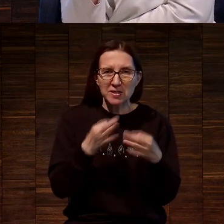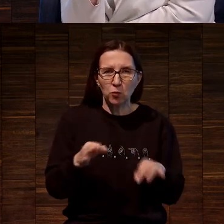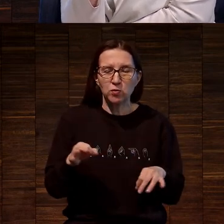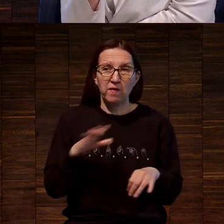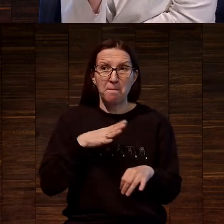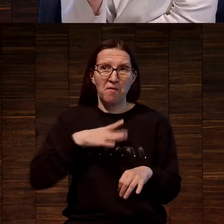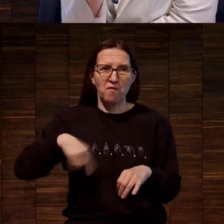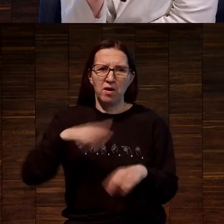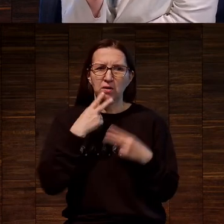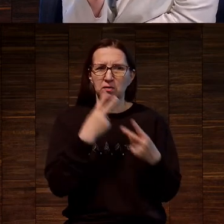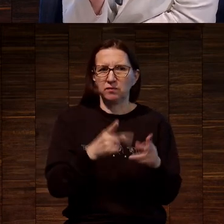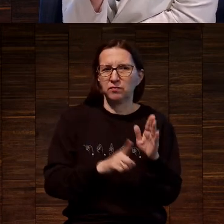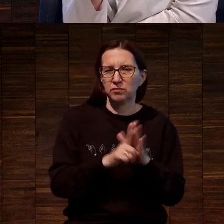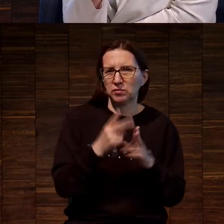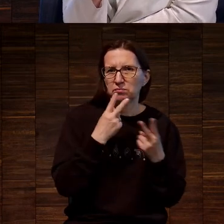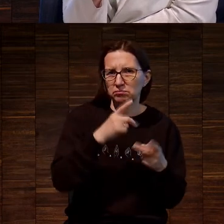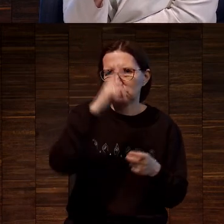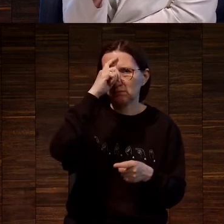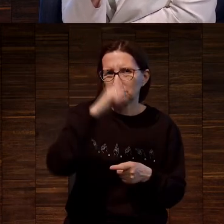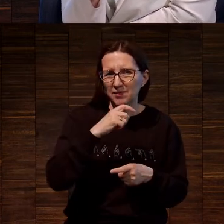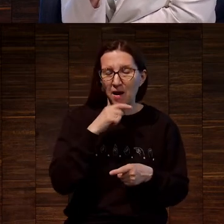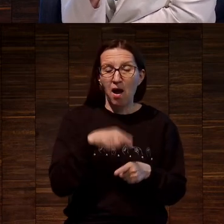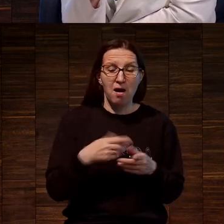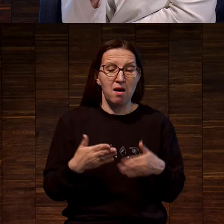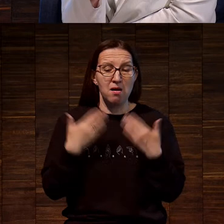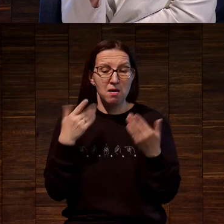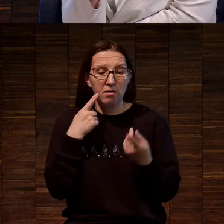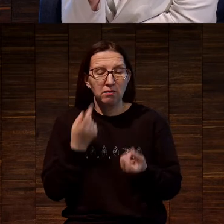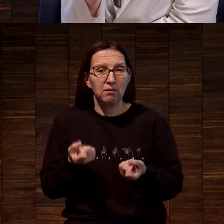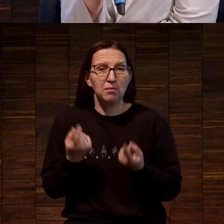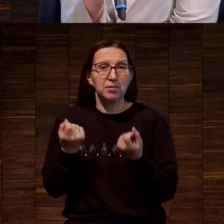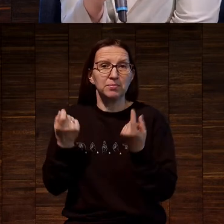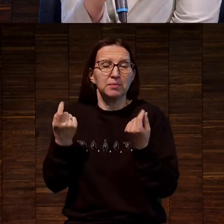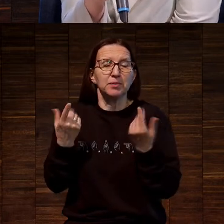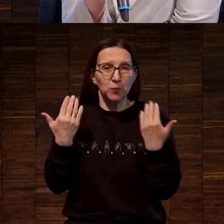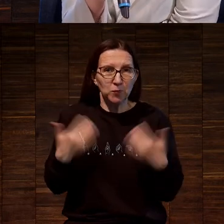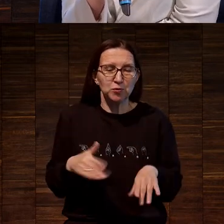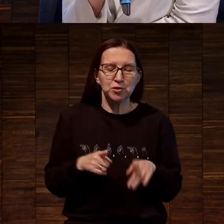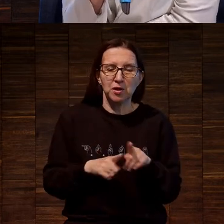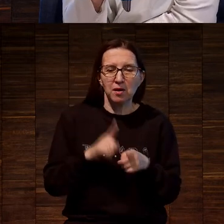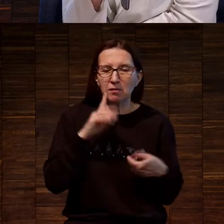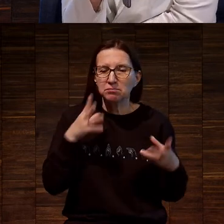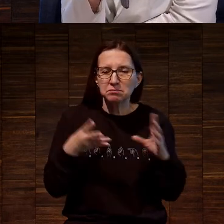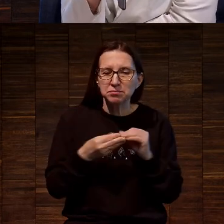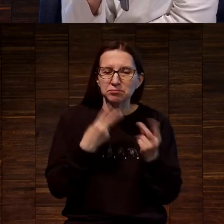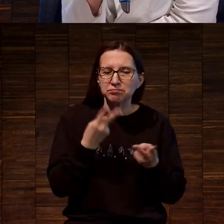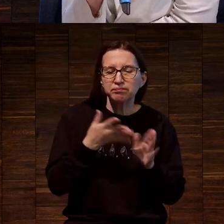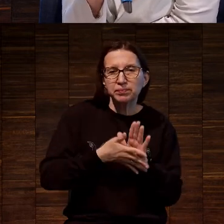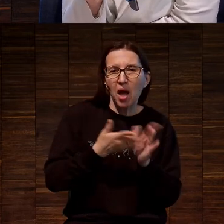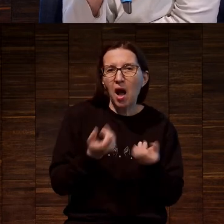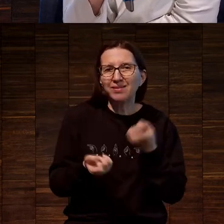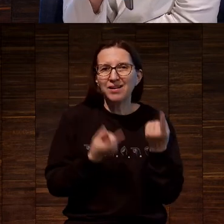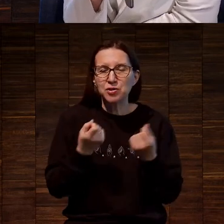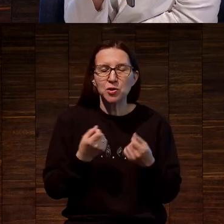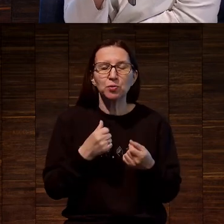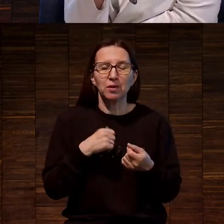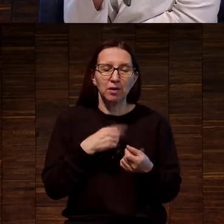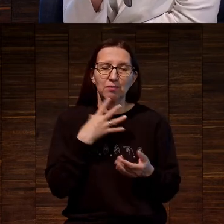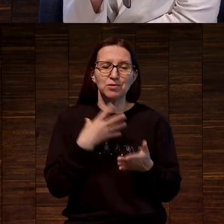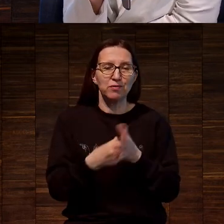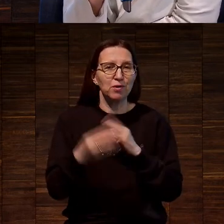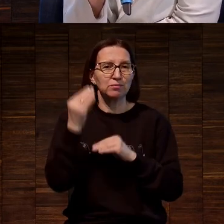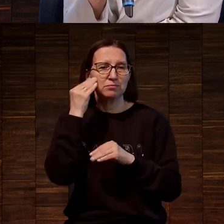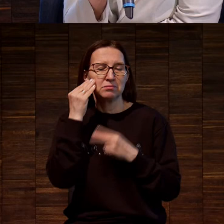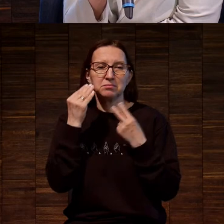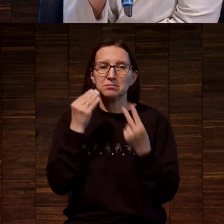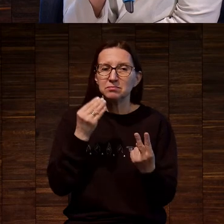видит в произведениях искусства. И он начинает анализировать эти вещи со своей точки зрения. Это